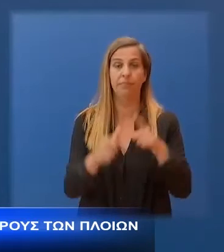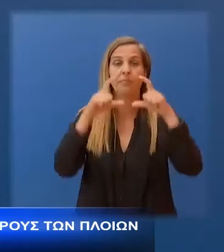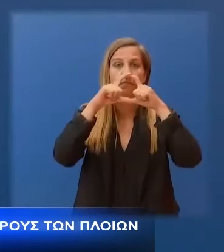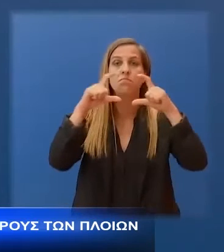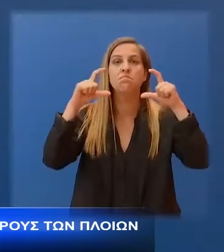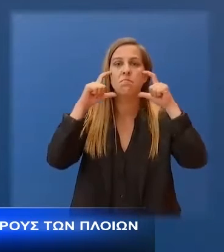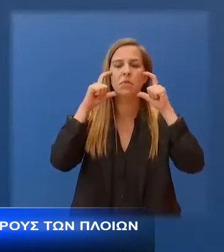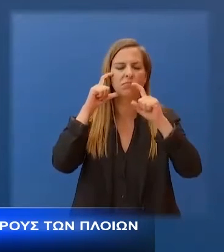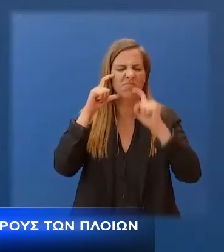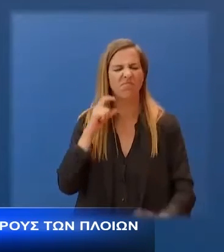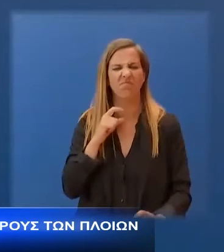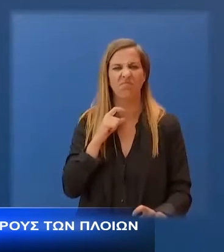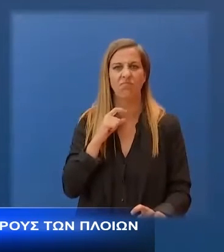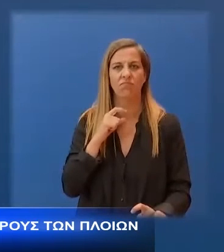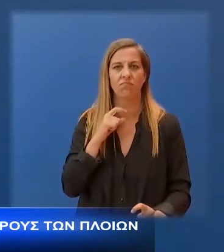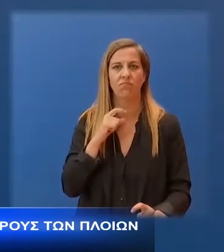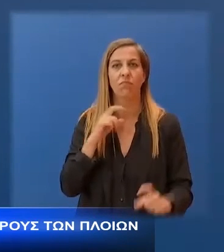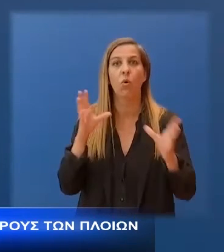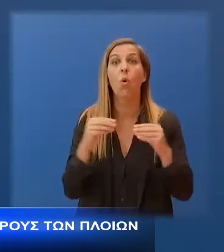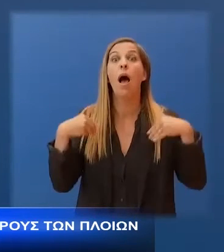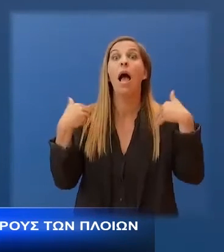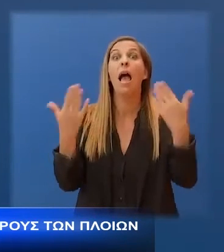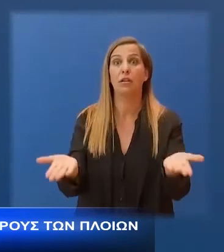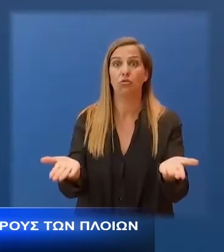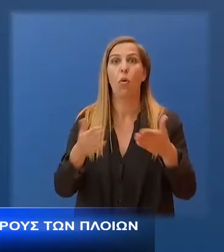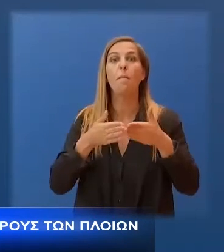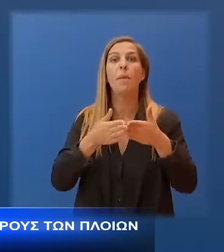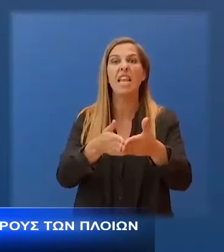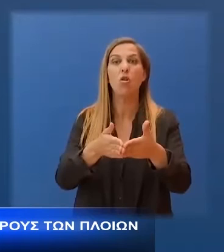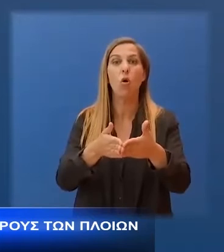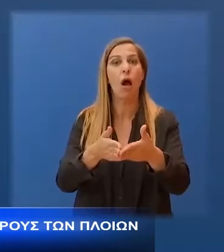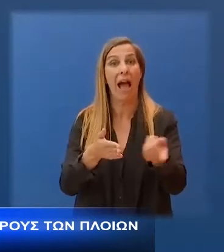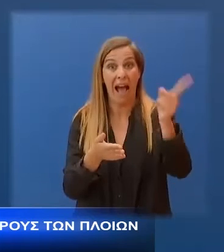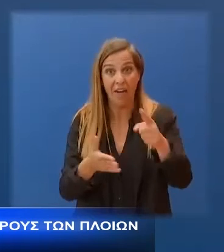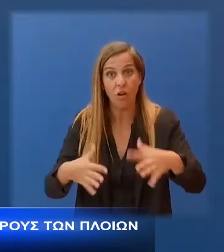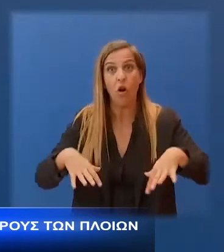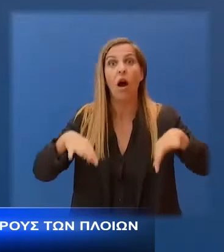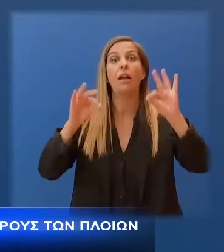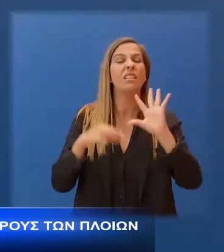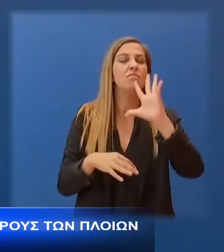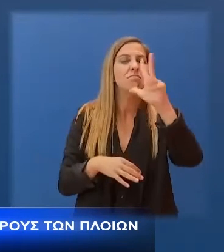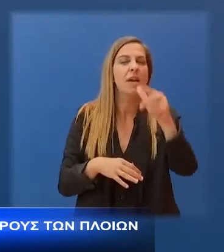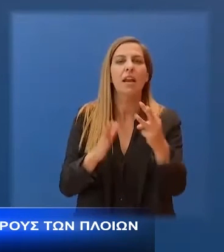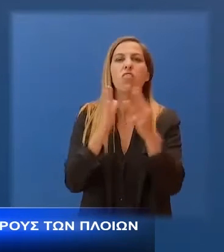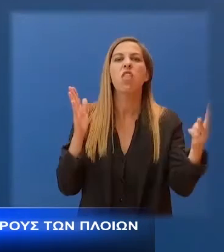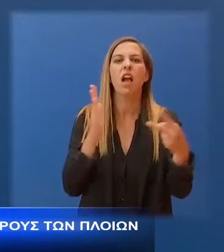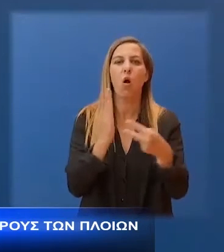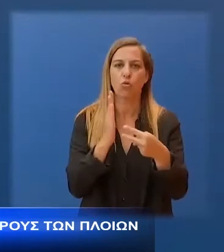μάσκας καθίσταται υποχρεωτική και στους εξωτερικούς χώρους των πλοίων από αύριο και μέχρι τις 18